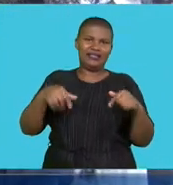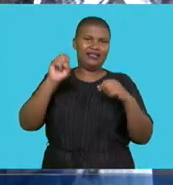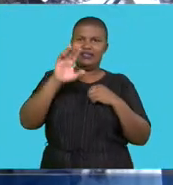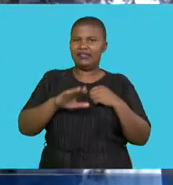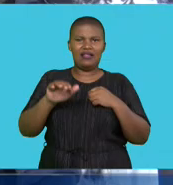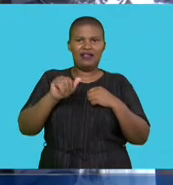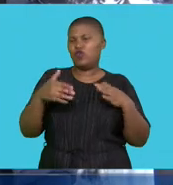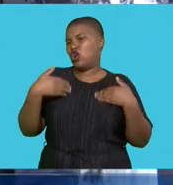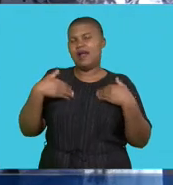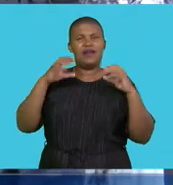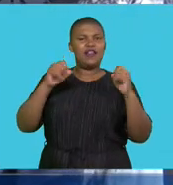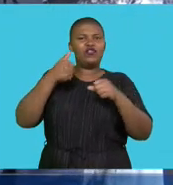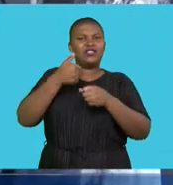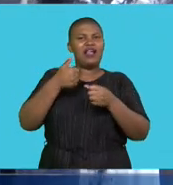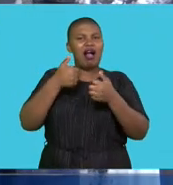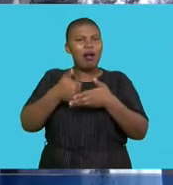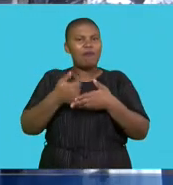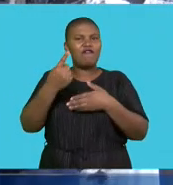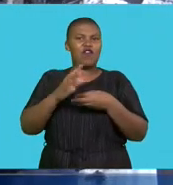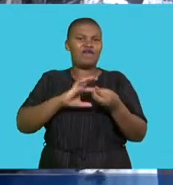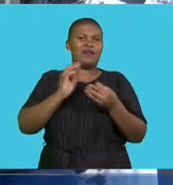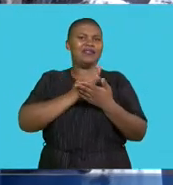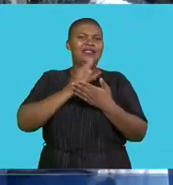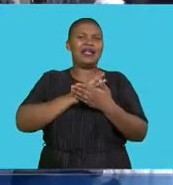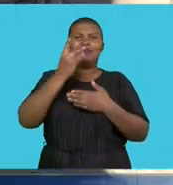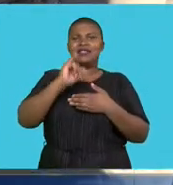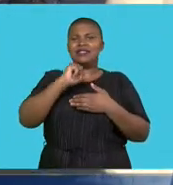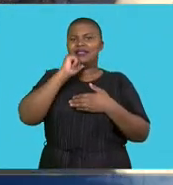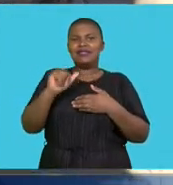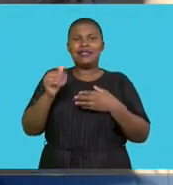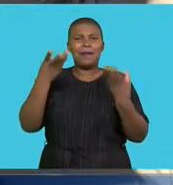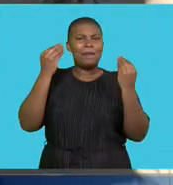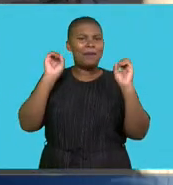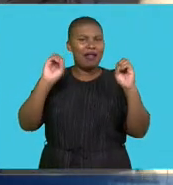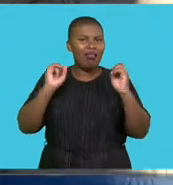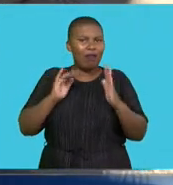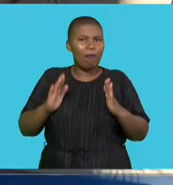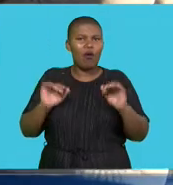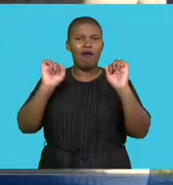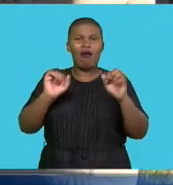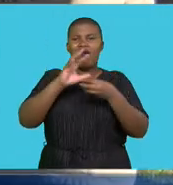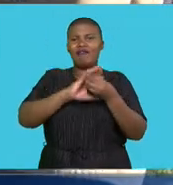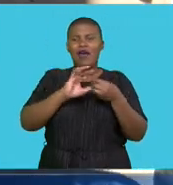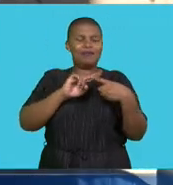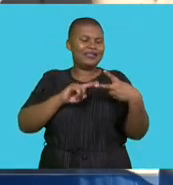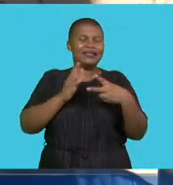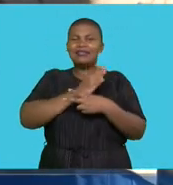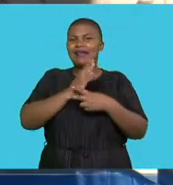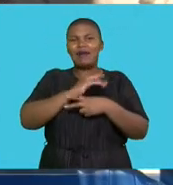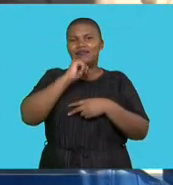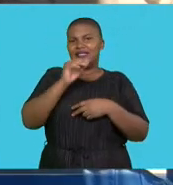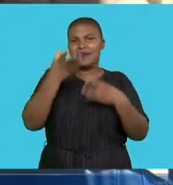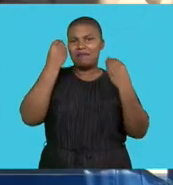udaba lwezihlobo zabo. Njengoba kabanye bekhala ngokuthi kabakawatholi amathambo abo, kanti kabanye bathi kabakazi bethole